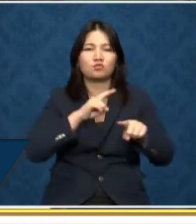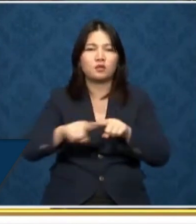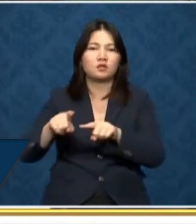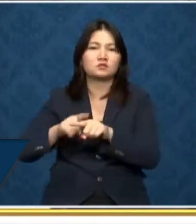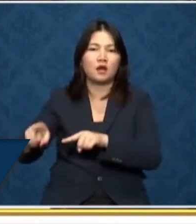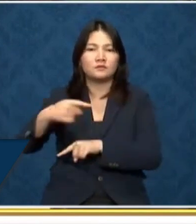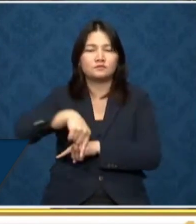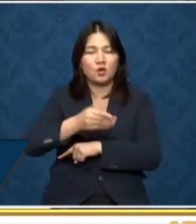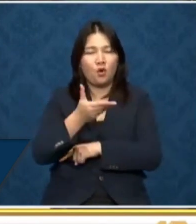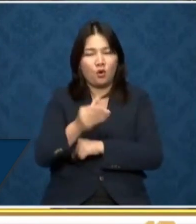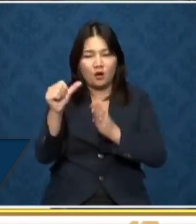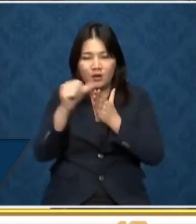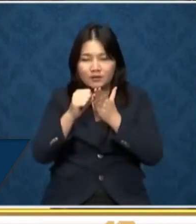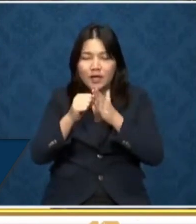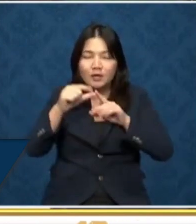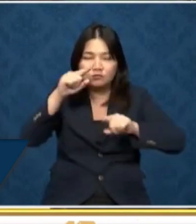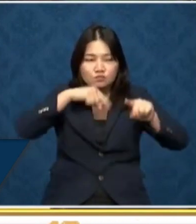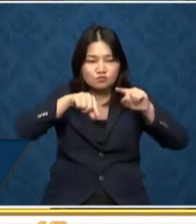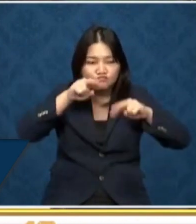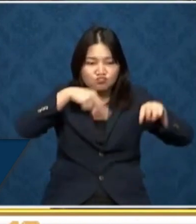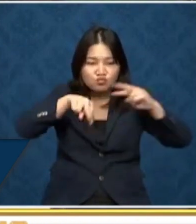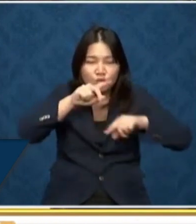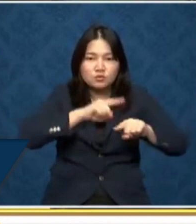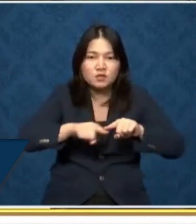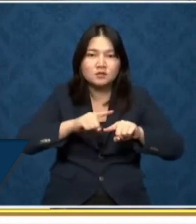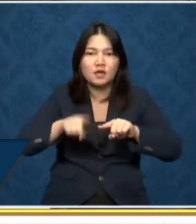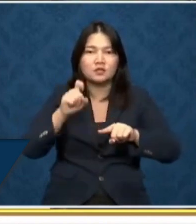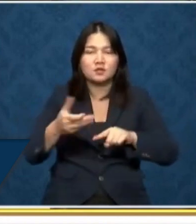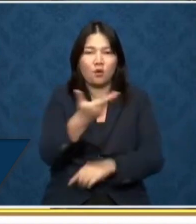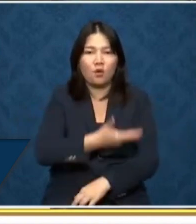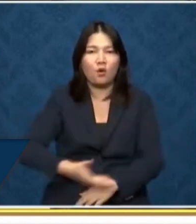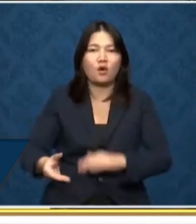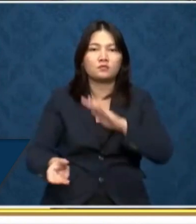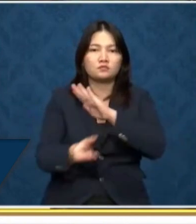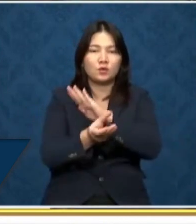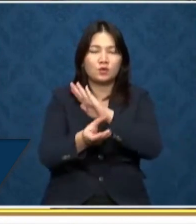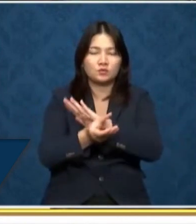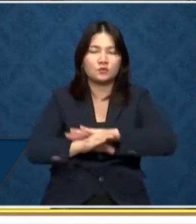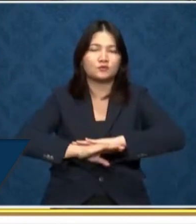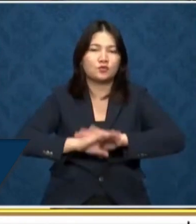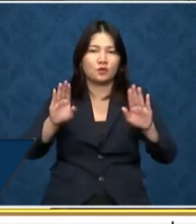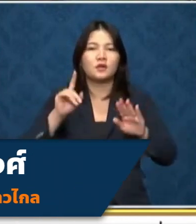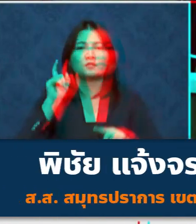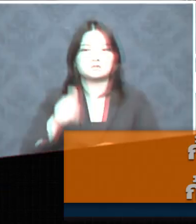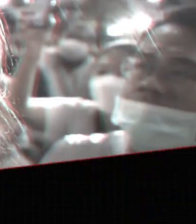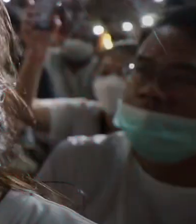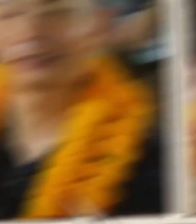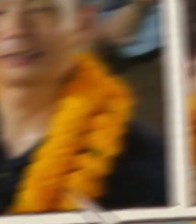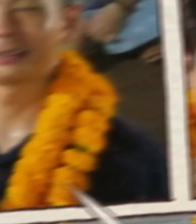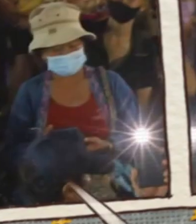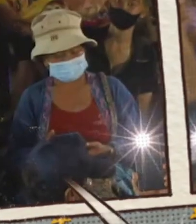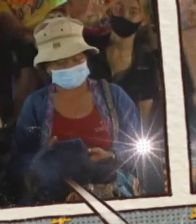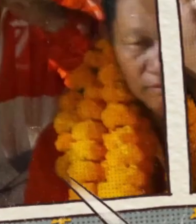เพื่อนๆสมาชิกทุกท่านมาร่วมกันเป็นส่วนหนึ่งในการล้างระบบสวยให้หมดไปจากประเทศนี้เสียทีขอบคุณครับ